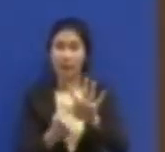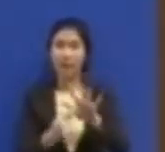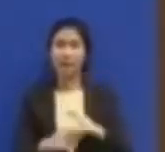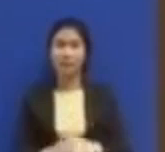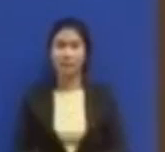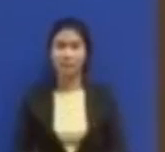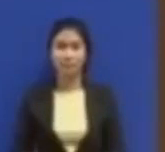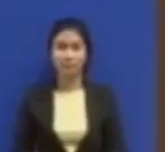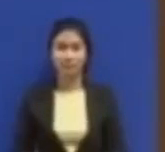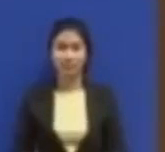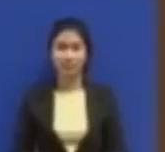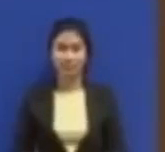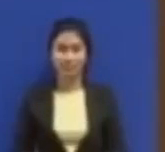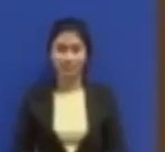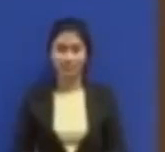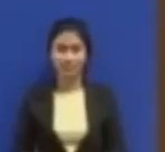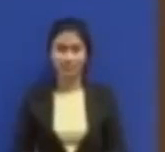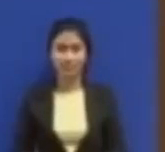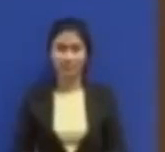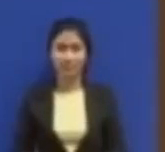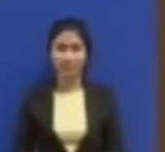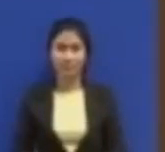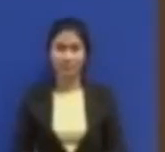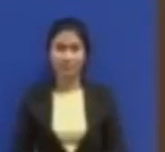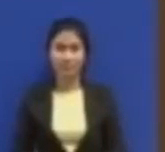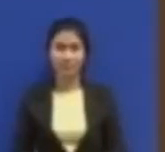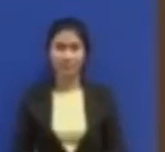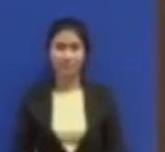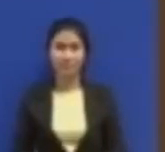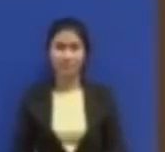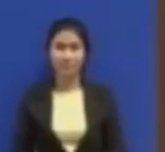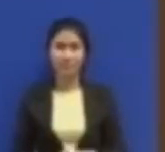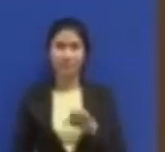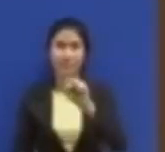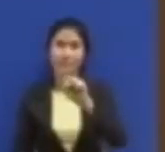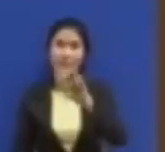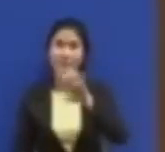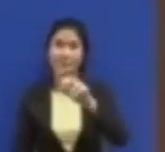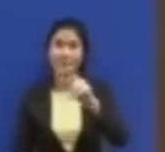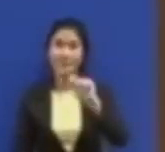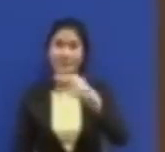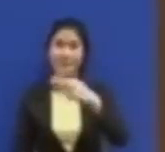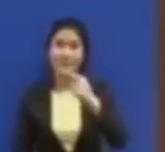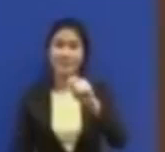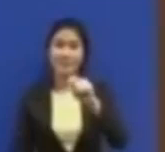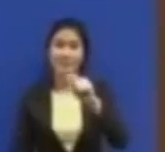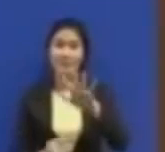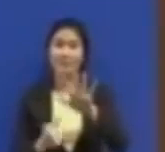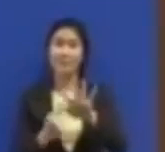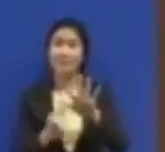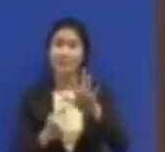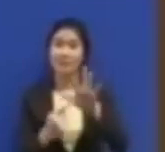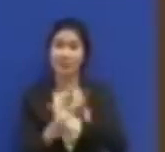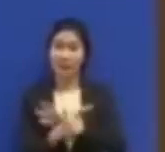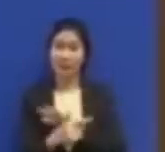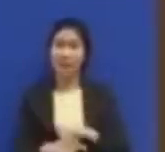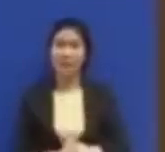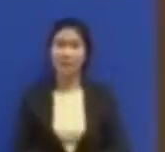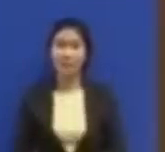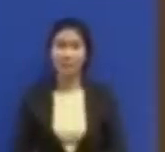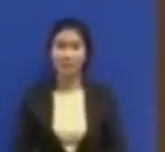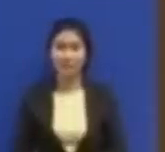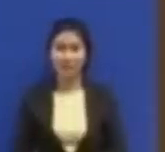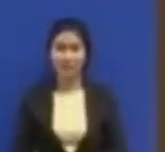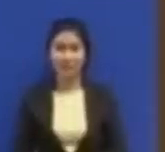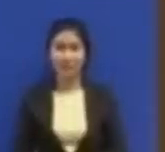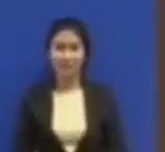า181พลเรือเอกสิทธะวัดวงสุวรรณ182น